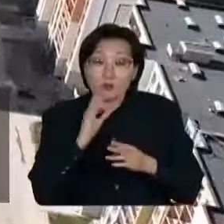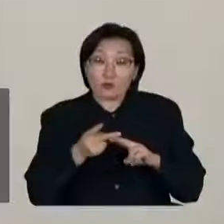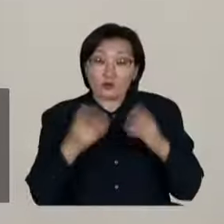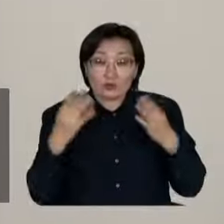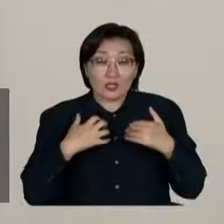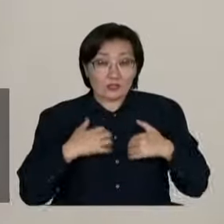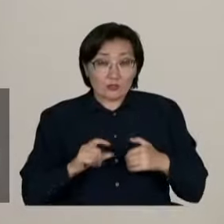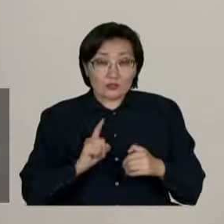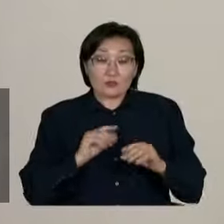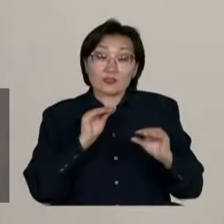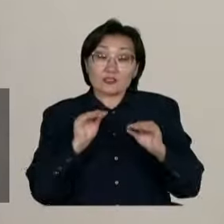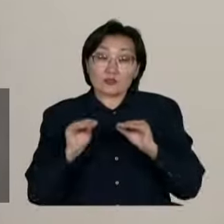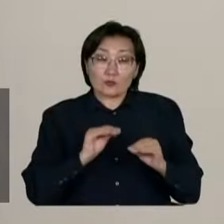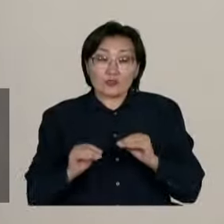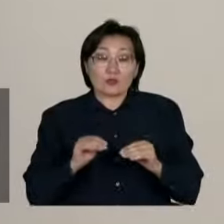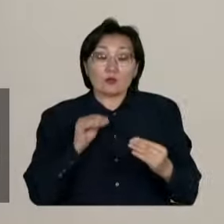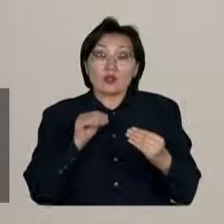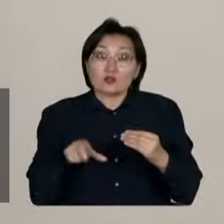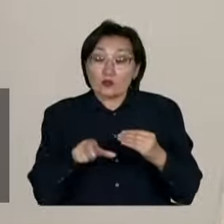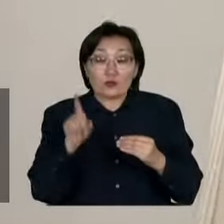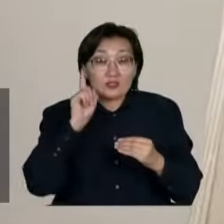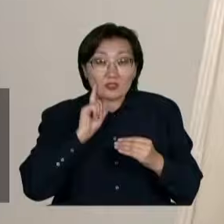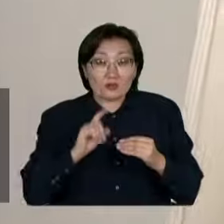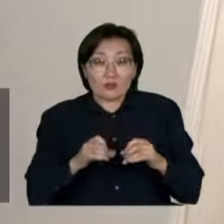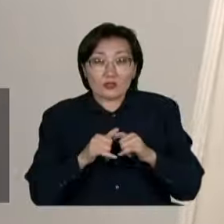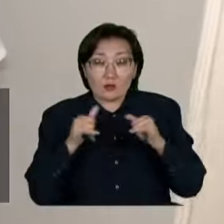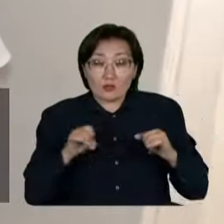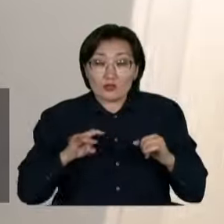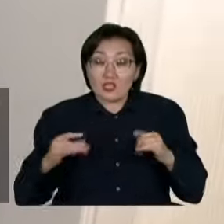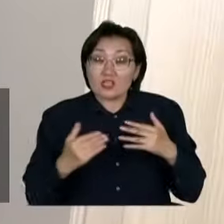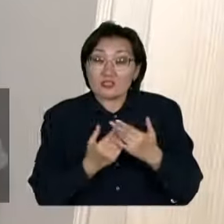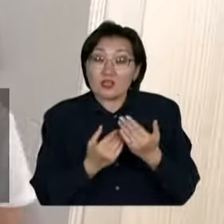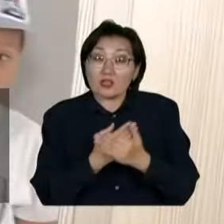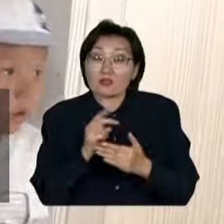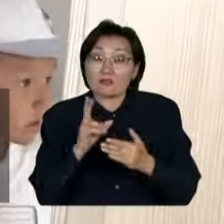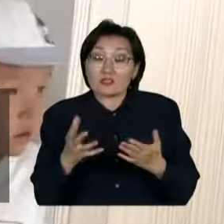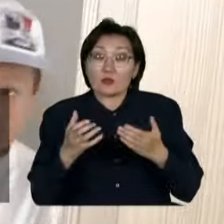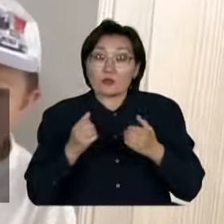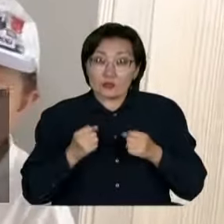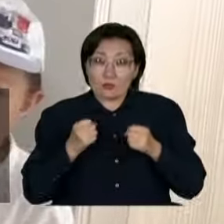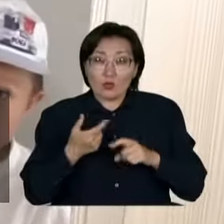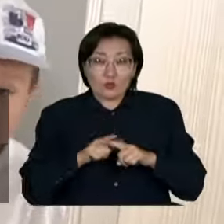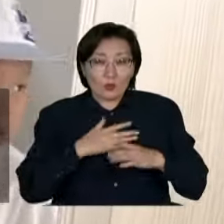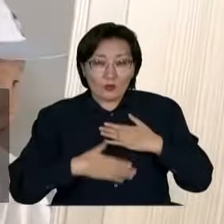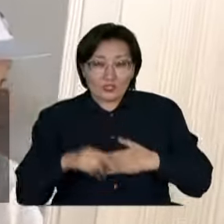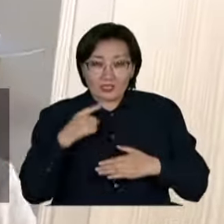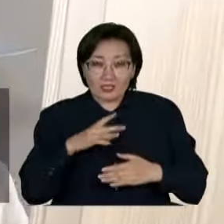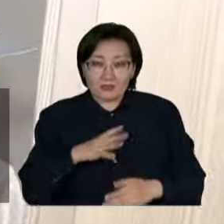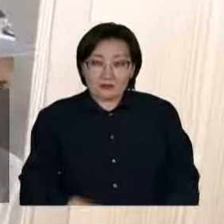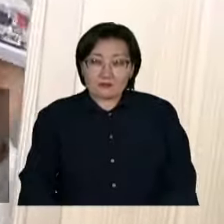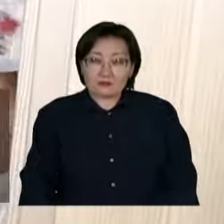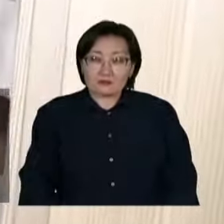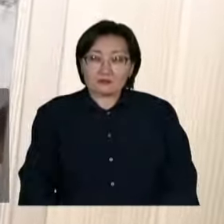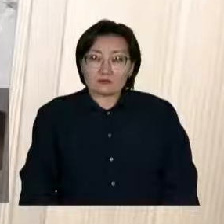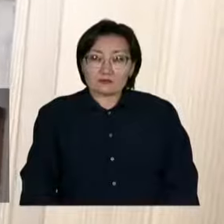Енді міне инфрақұрылымы мен көлік қатынасы қолайлы дамушы ауданнан жаңа пәтеріне кіріп, шашуын шашып, қуанышын бөлісті.